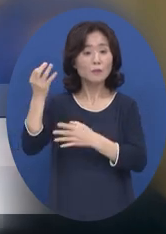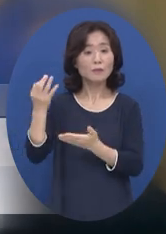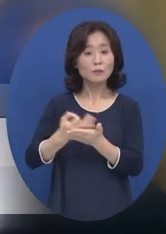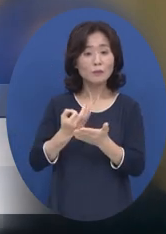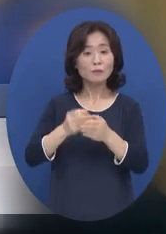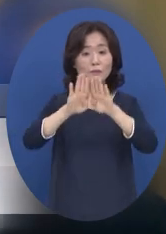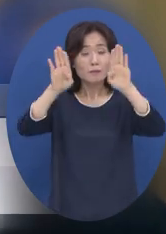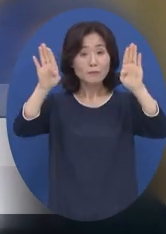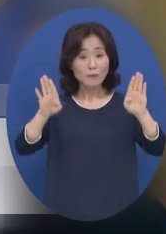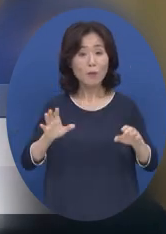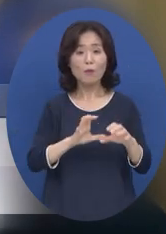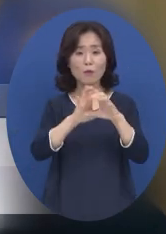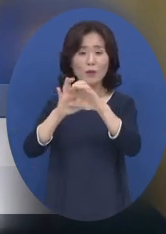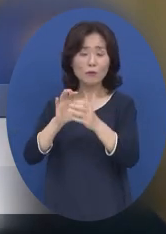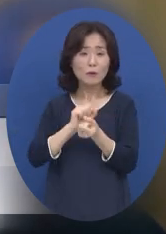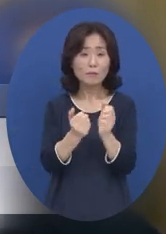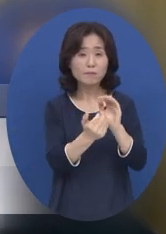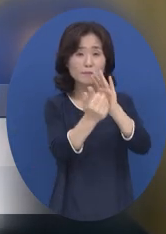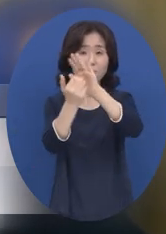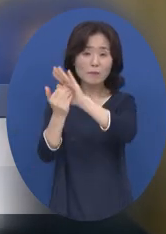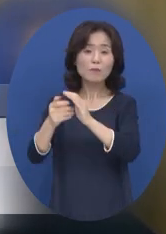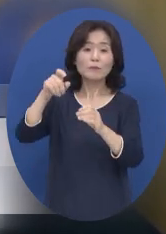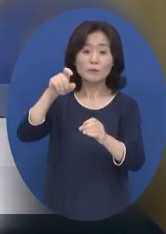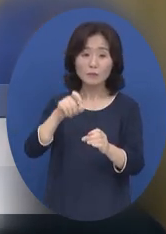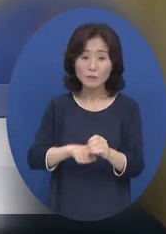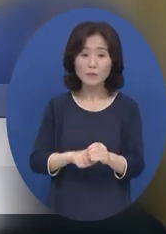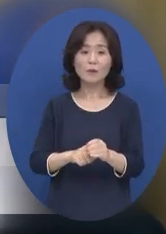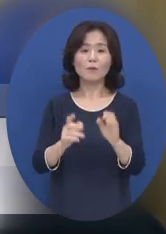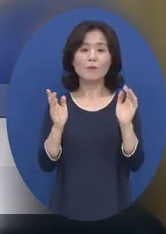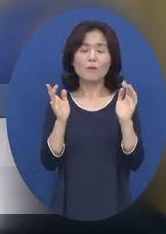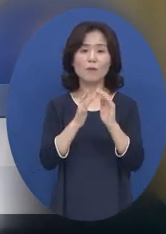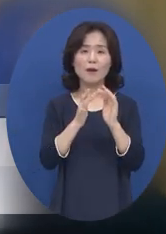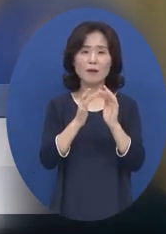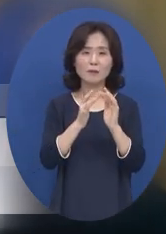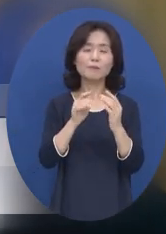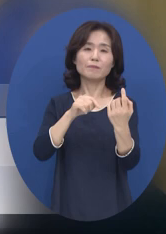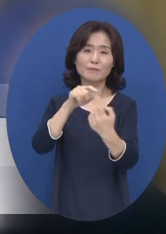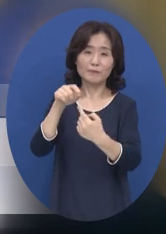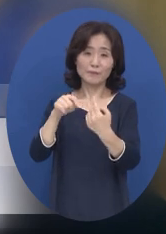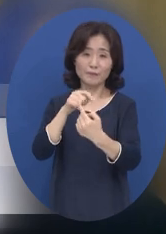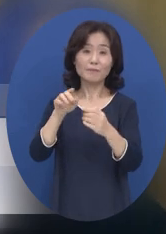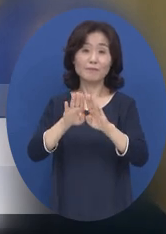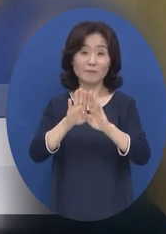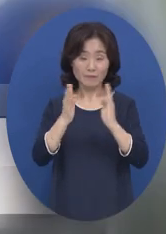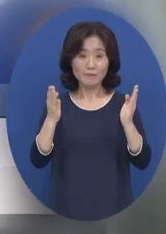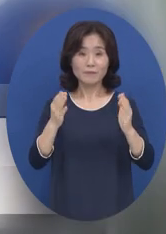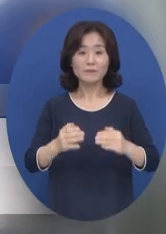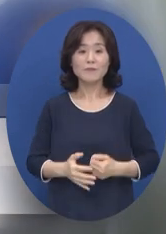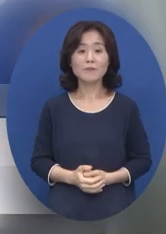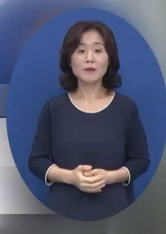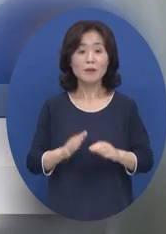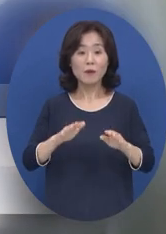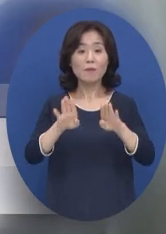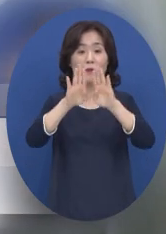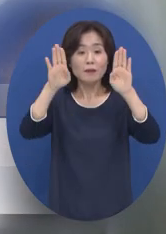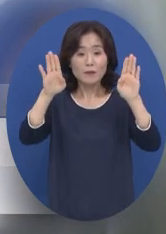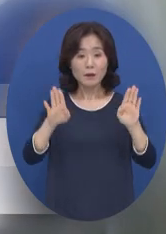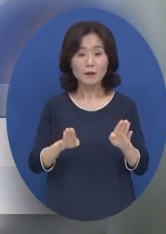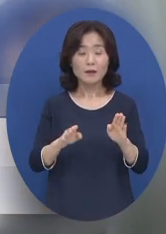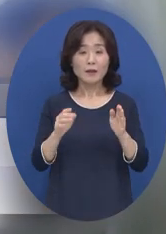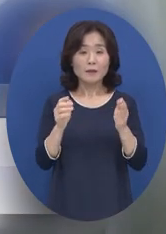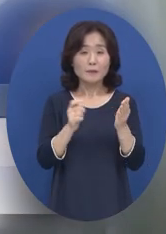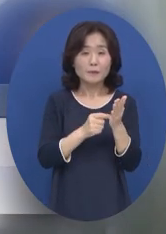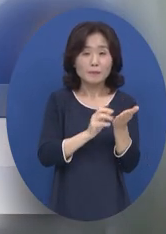박람회에는 고런 알고 확산 방지를 위해서 원 라인으로 개최하게 됐습니다 이번 박람회가